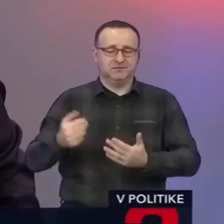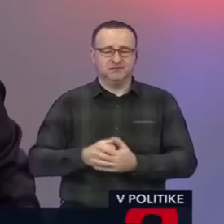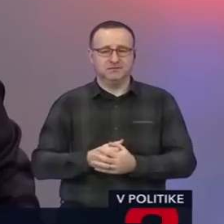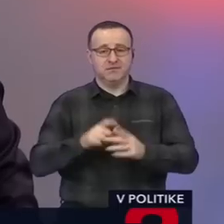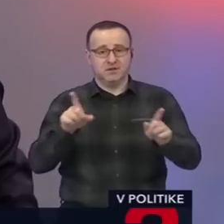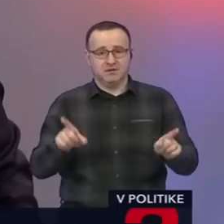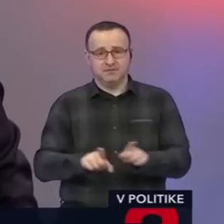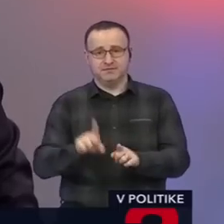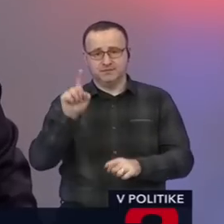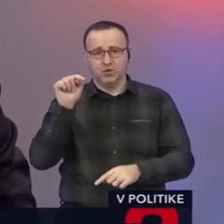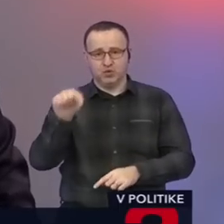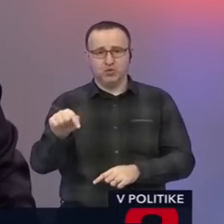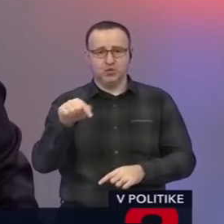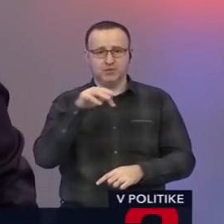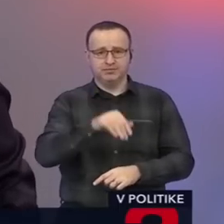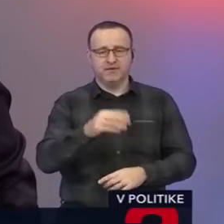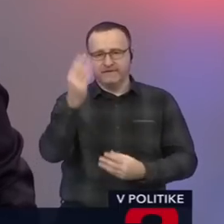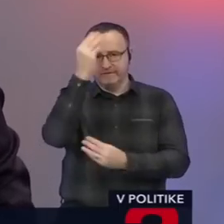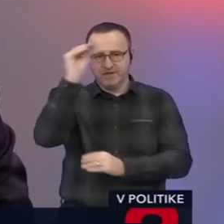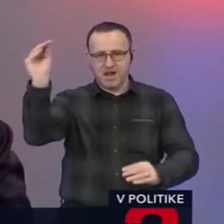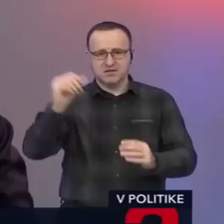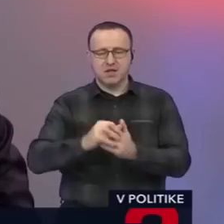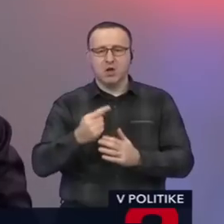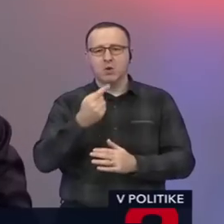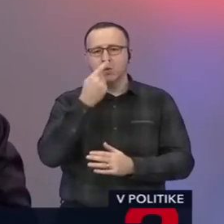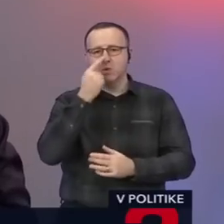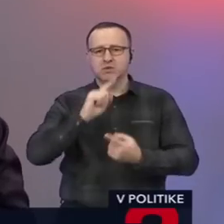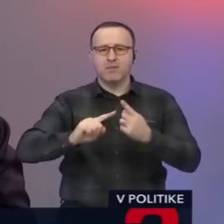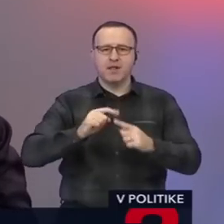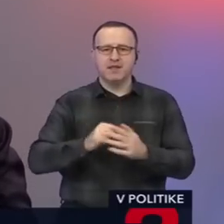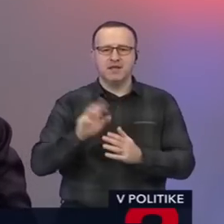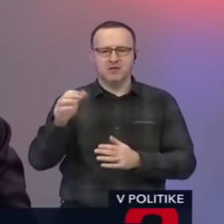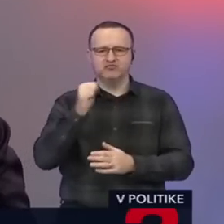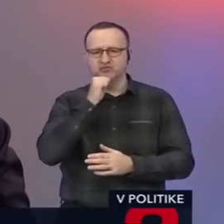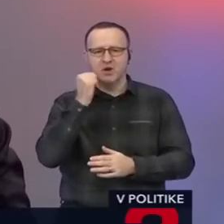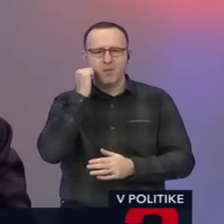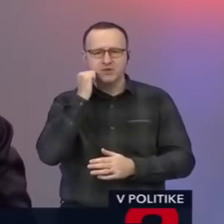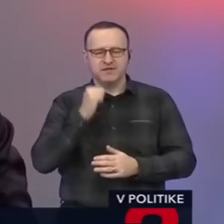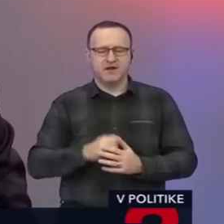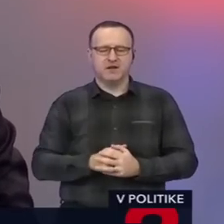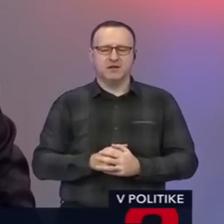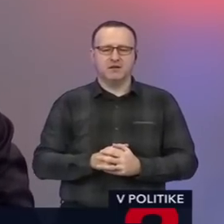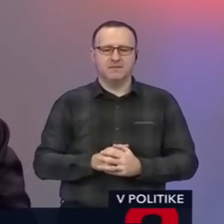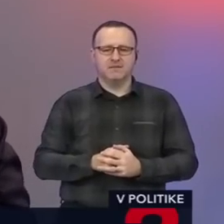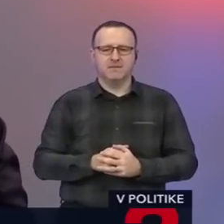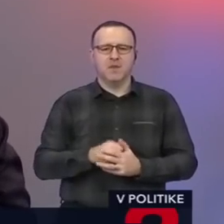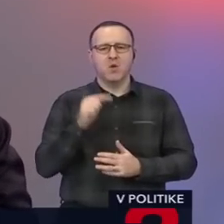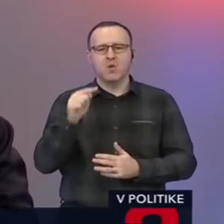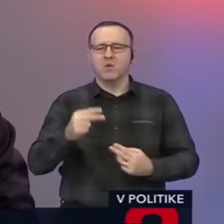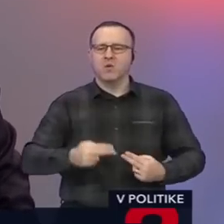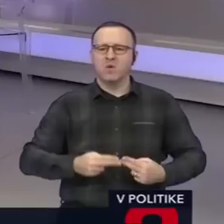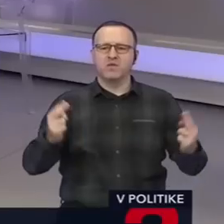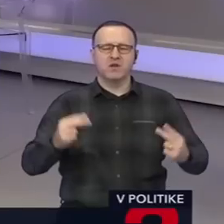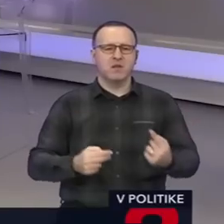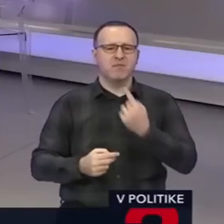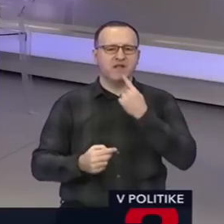Zároveň tu evidujeme vyhlásenia ruských politikov prokremelských, ktorí v Moskve otvorene hovorili o